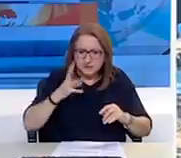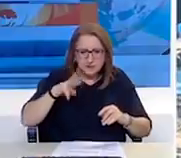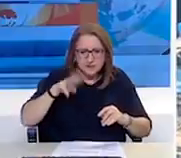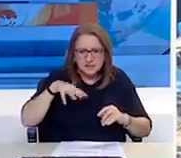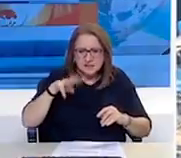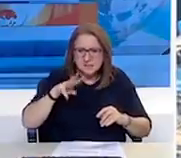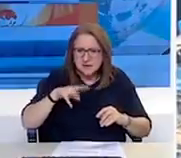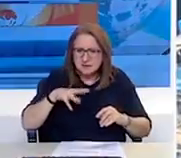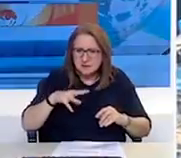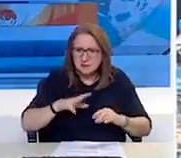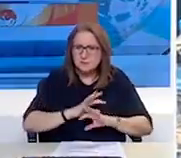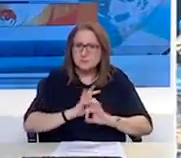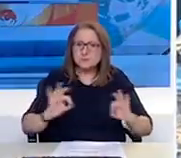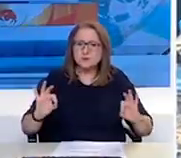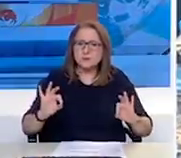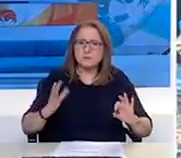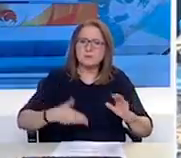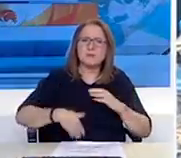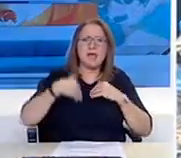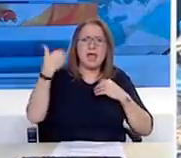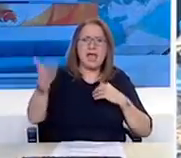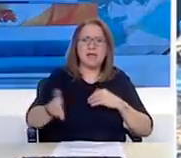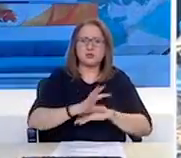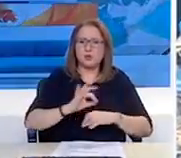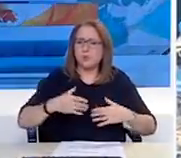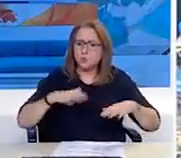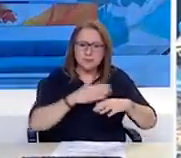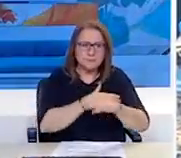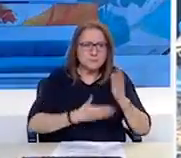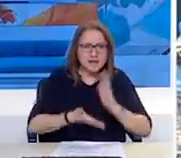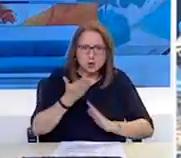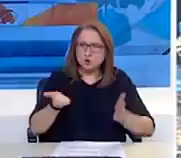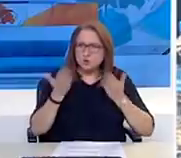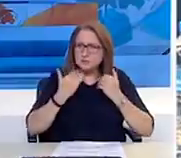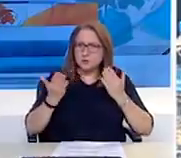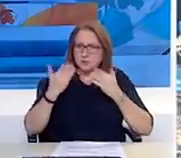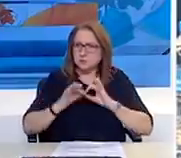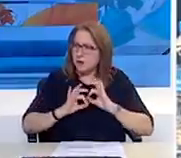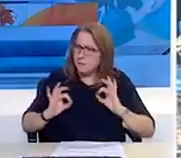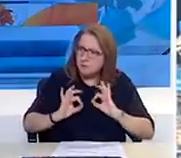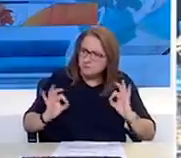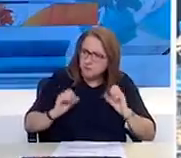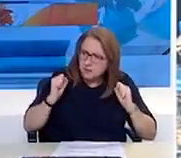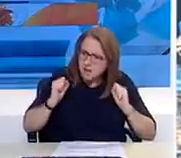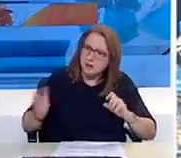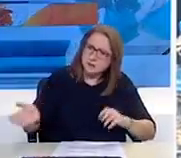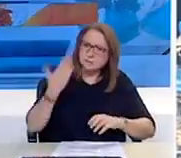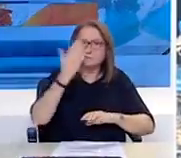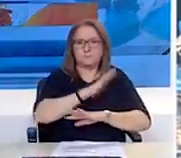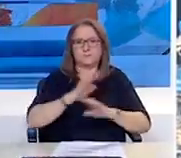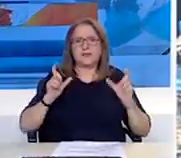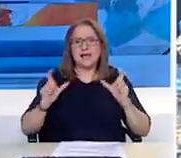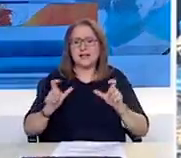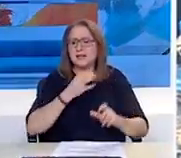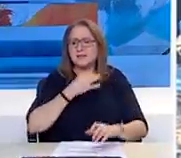και πυρετού, μπορείς να φύγεις από την καραντίνα. Τώρα που θα έχουμε και δυνατότητα του εργαστηριακού ελέγχου, θα προκύψουν ακόμα περισσότερα τέτοια περιστατικά, τα οποία θα πρέπει